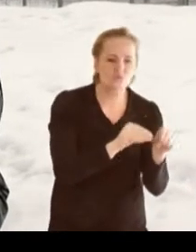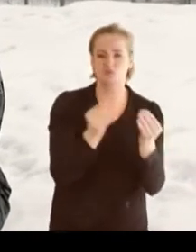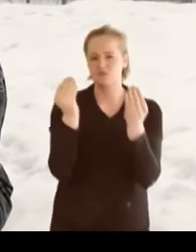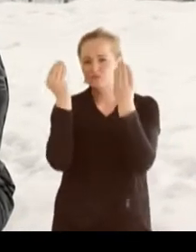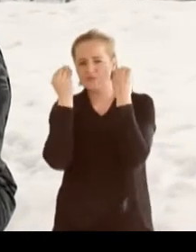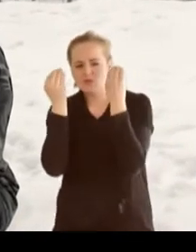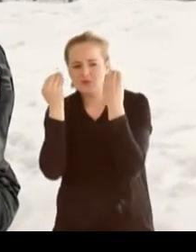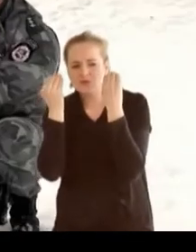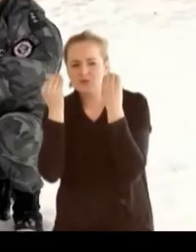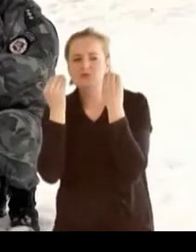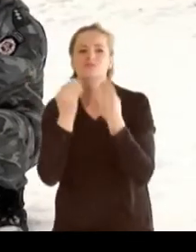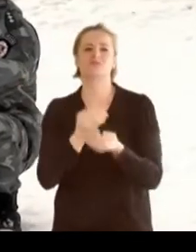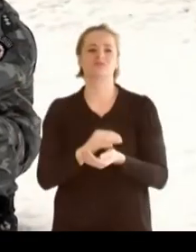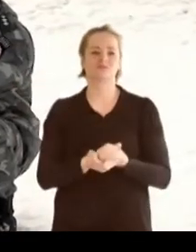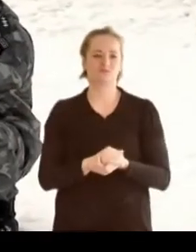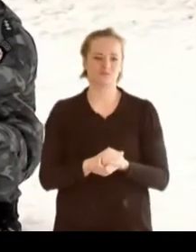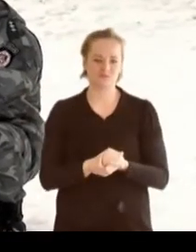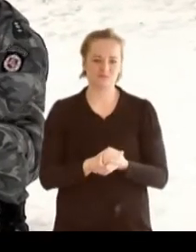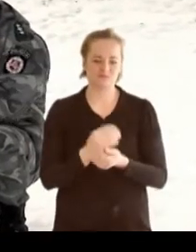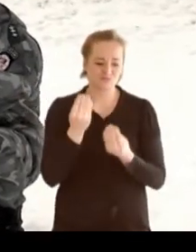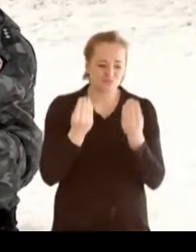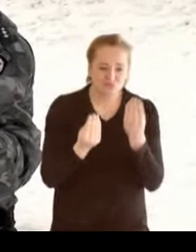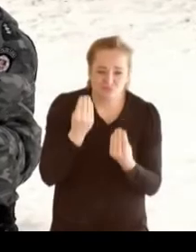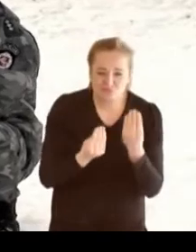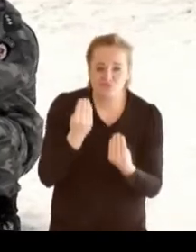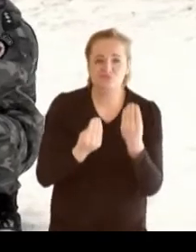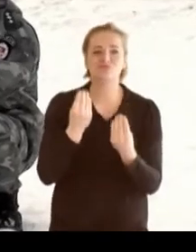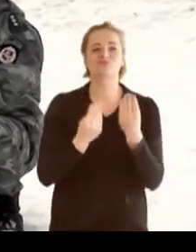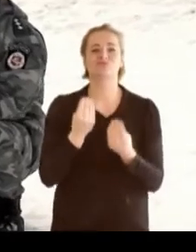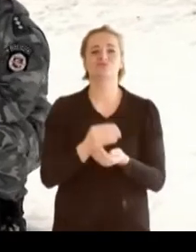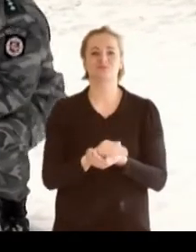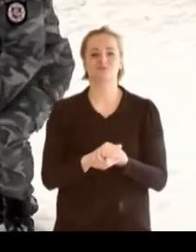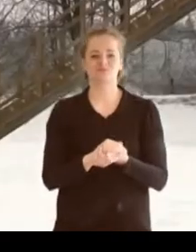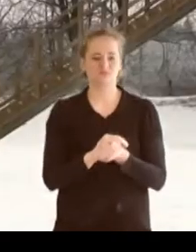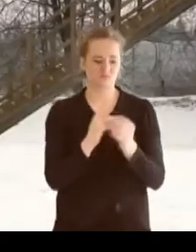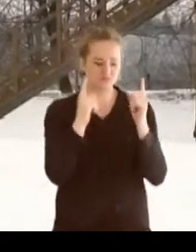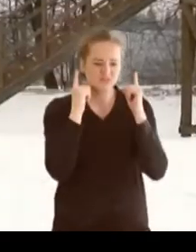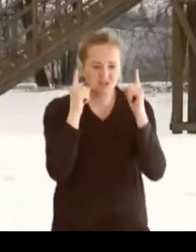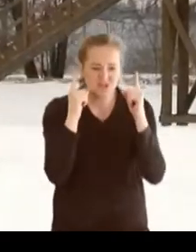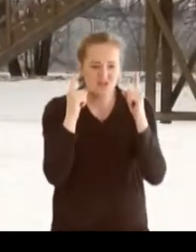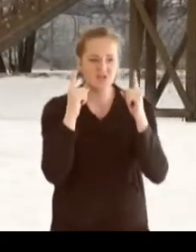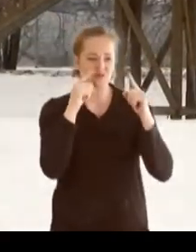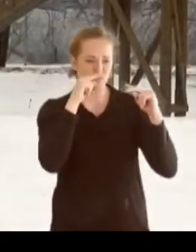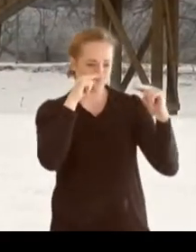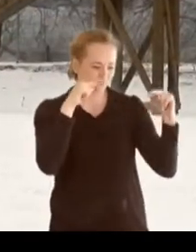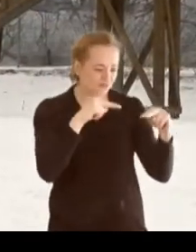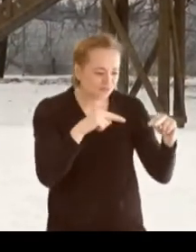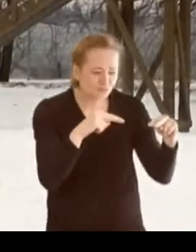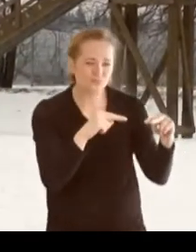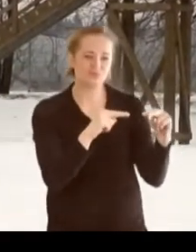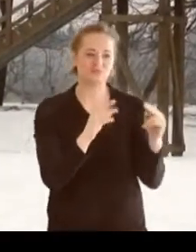aišku, pirma, tai mylėtų šunį, antra, jį prižiūrėtų, skirtų jam labai daug laiko,